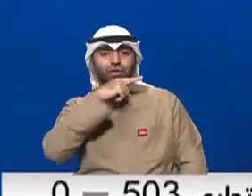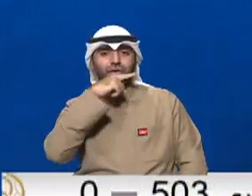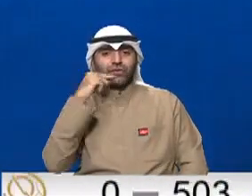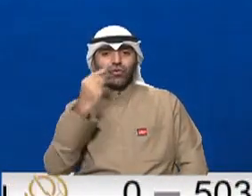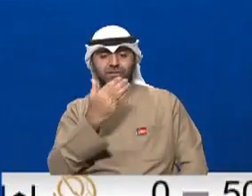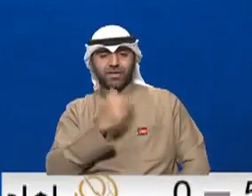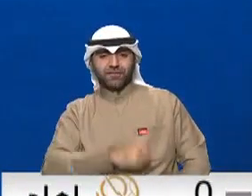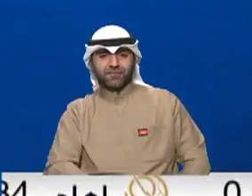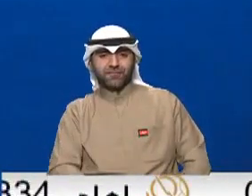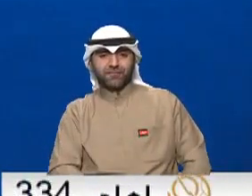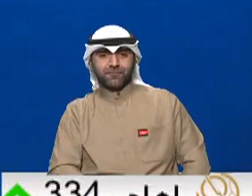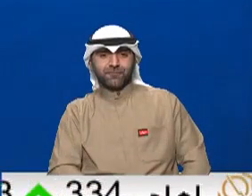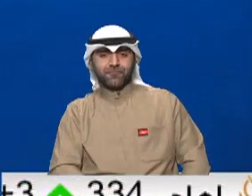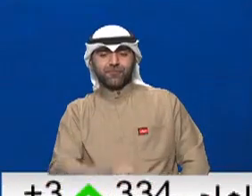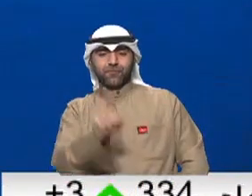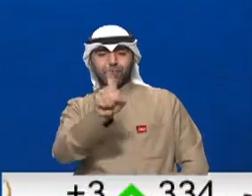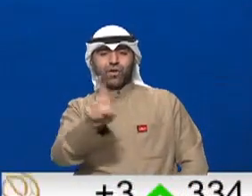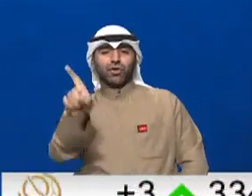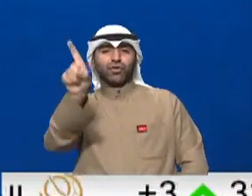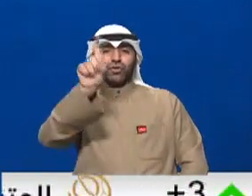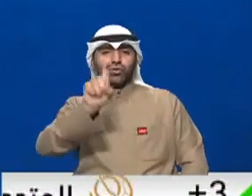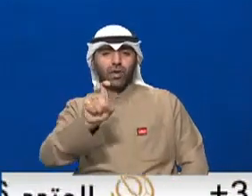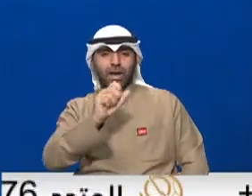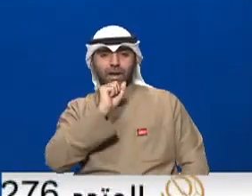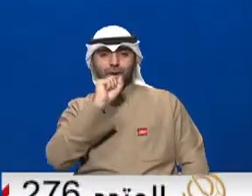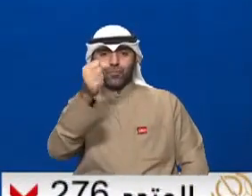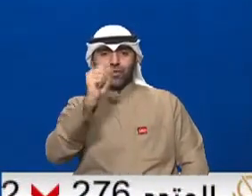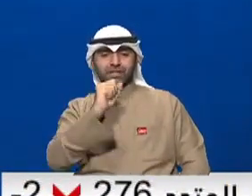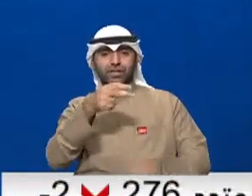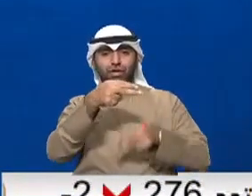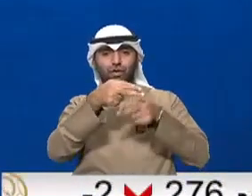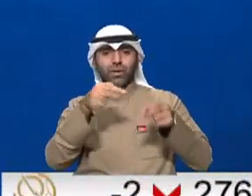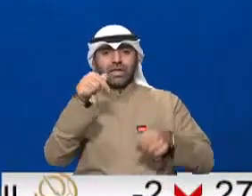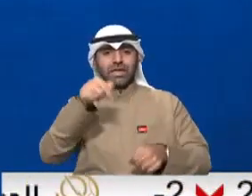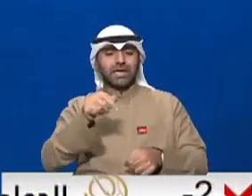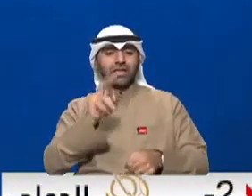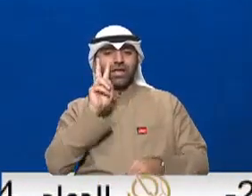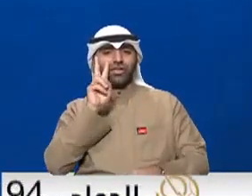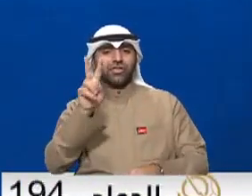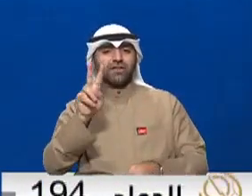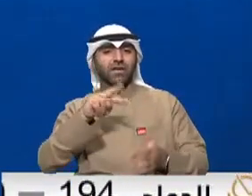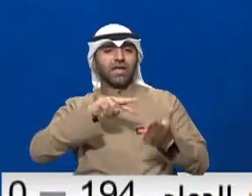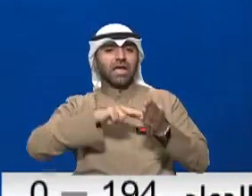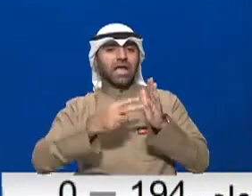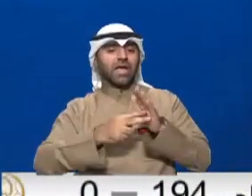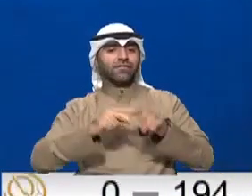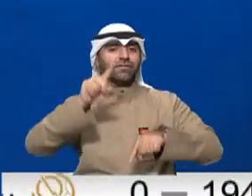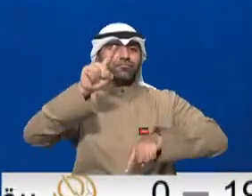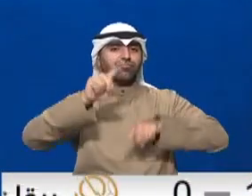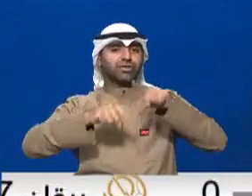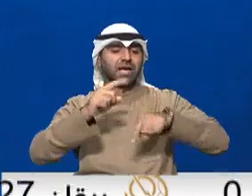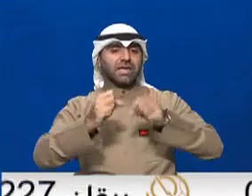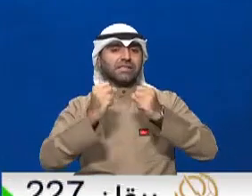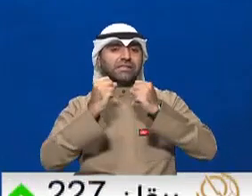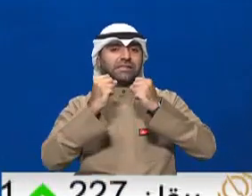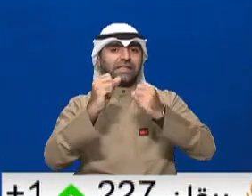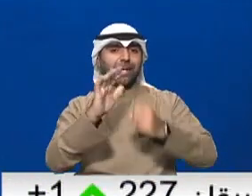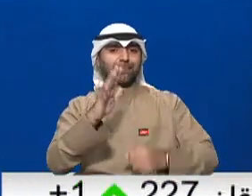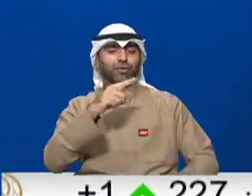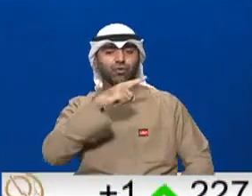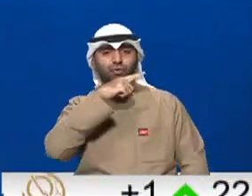الصباغ. أستاذ أشرف، الحرب الروسية الأوكرانية على مقربة من بلوغ عامها الأول